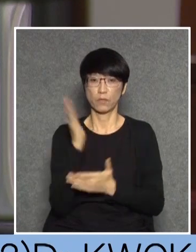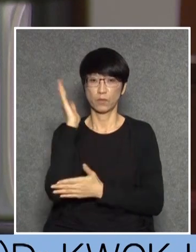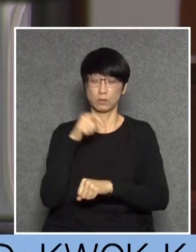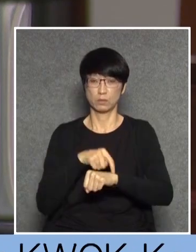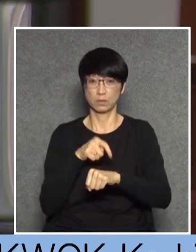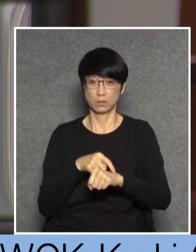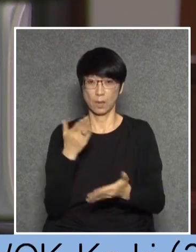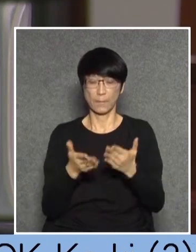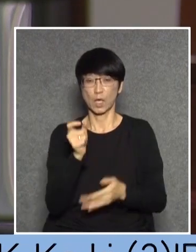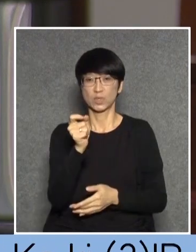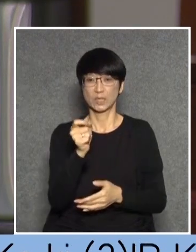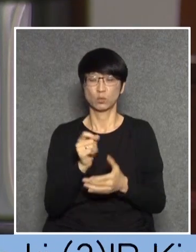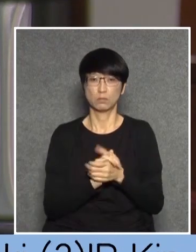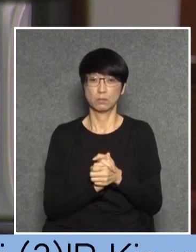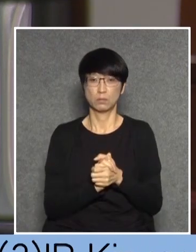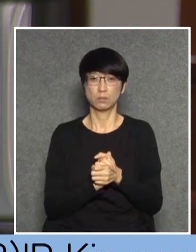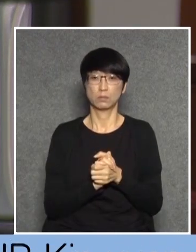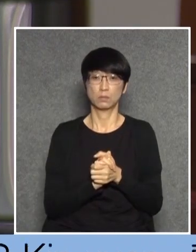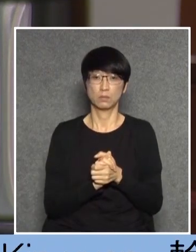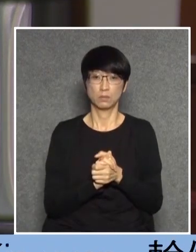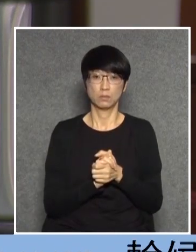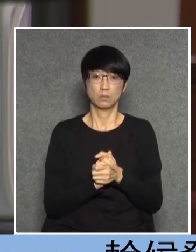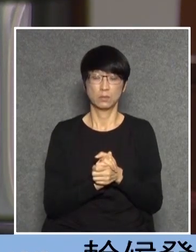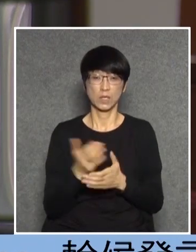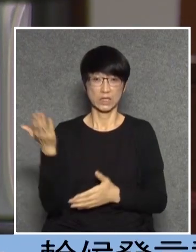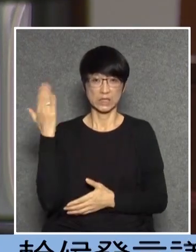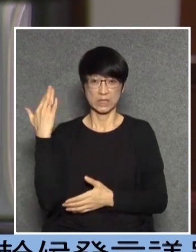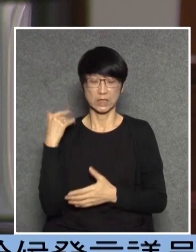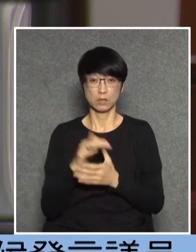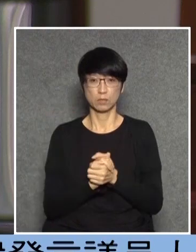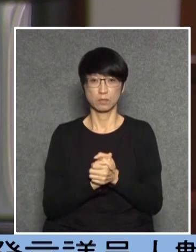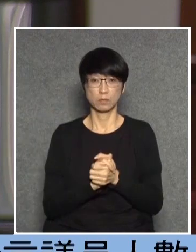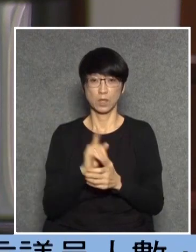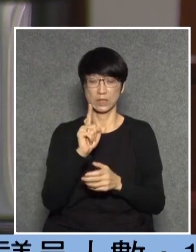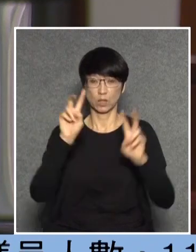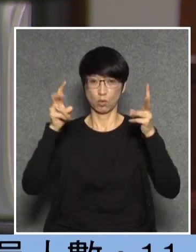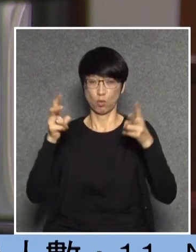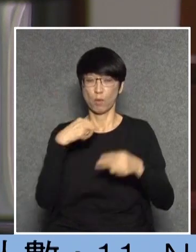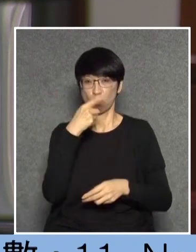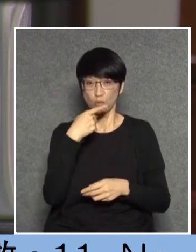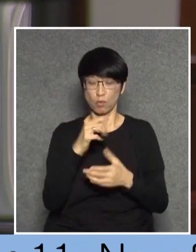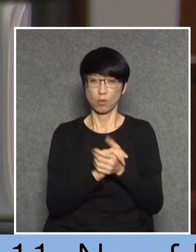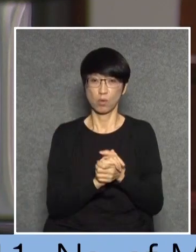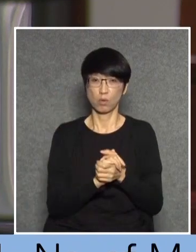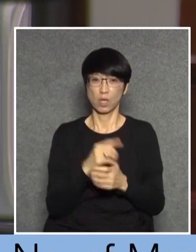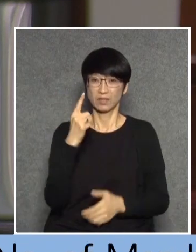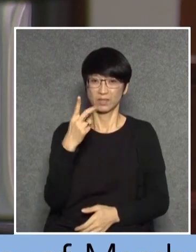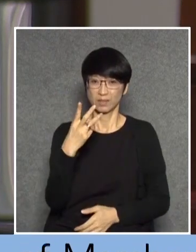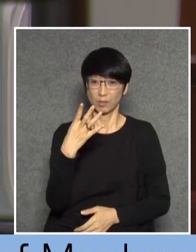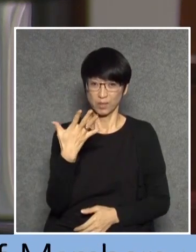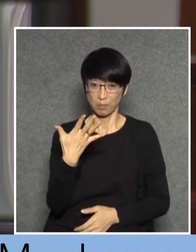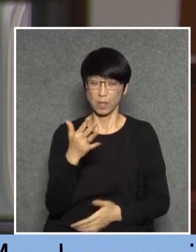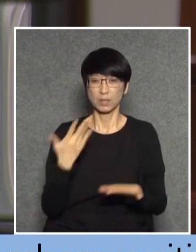對咧就比較少咗嘅啊。咁以前我哋淨係一個項目都可以講翻四五次，而家就好難啦，